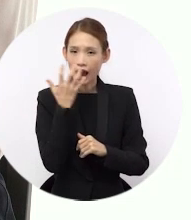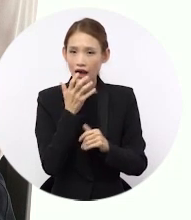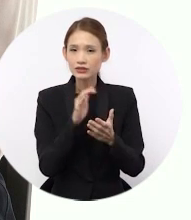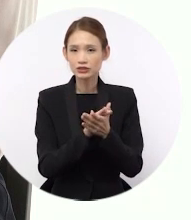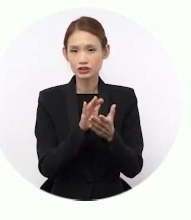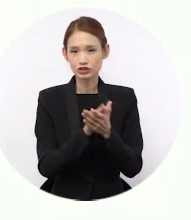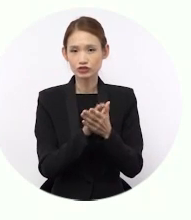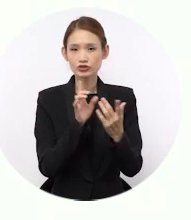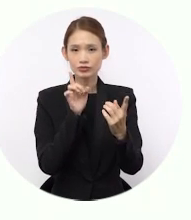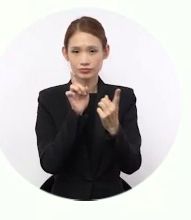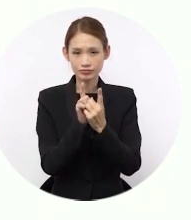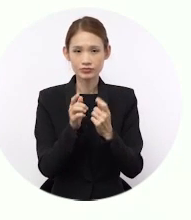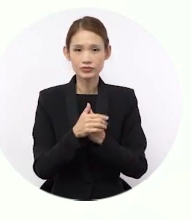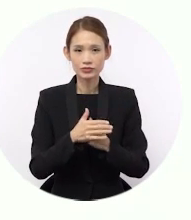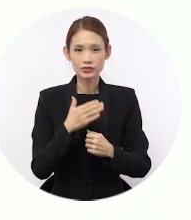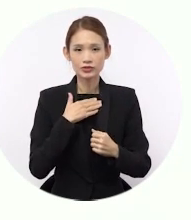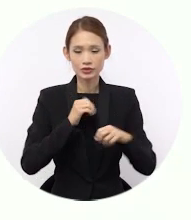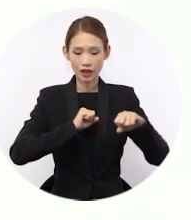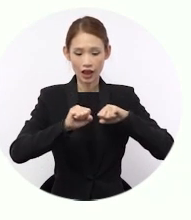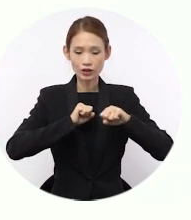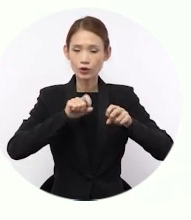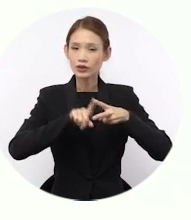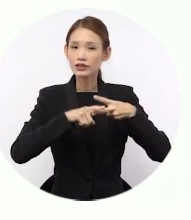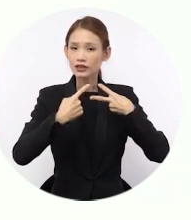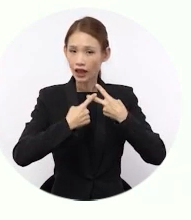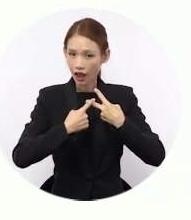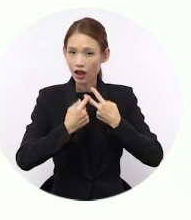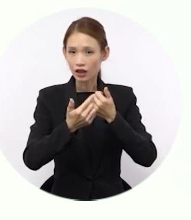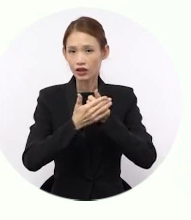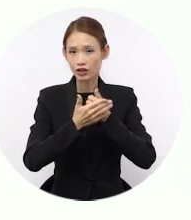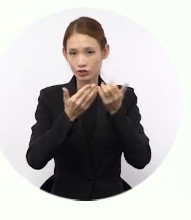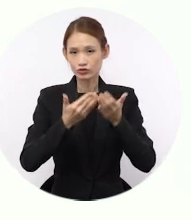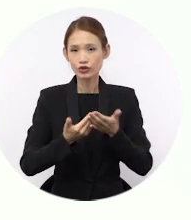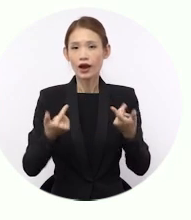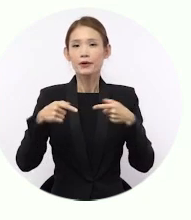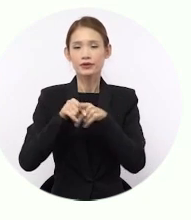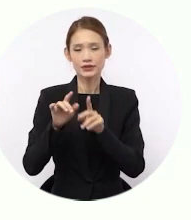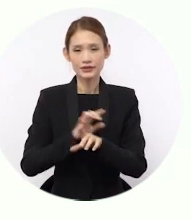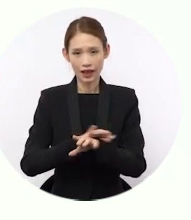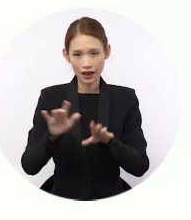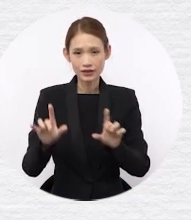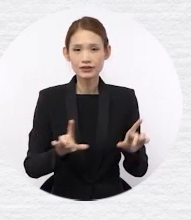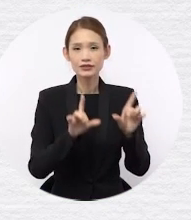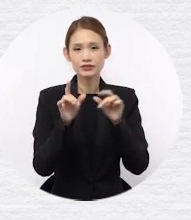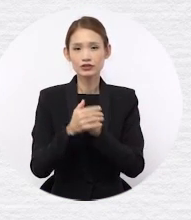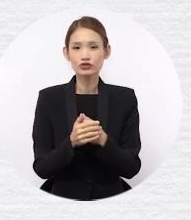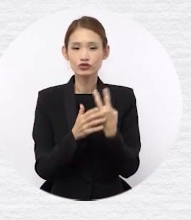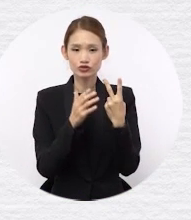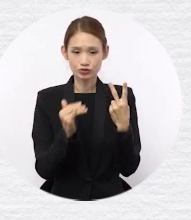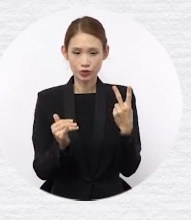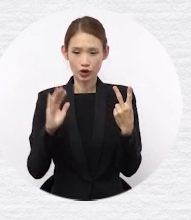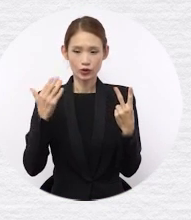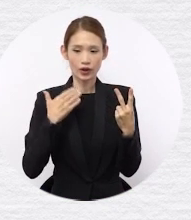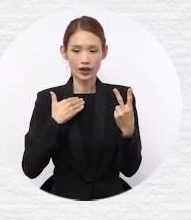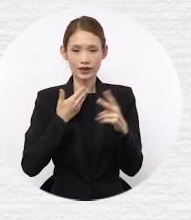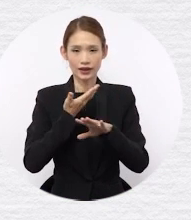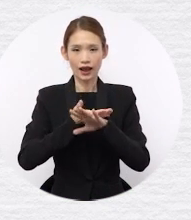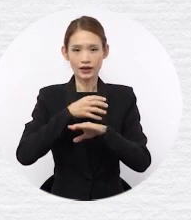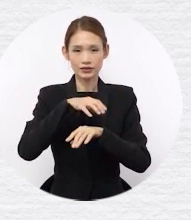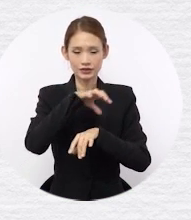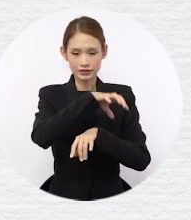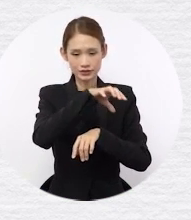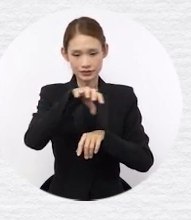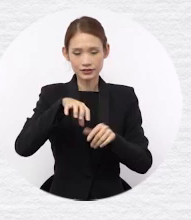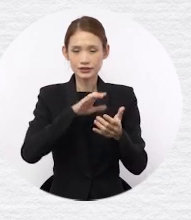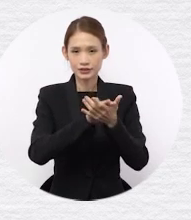친구를 만났어요. 이 친구는 저의 행동을 이해해주고 함께 잘 지내줬어요. 둘이 되니까 우리 주변에